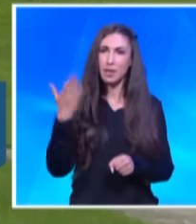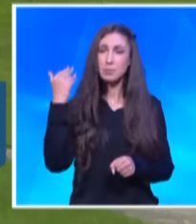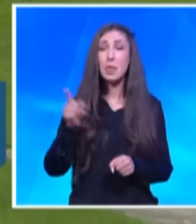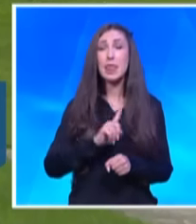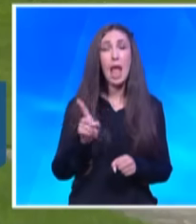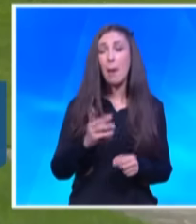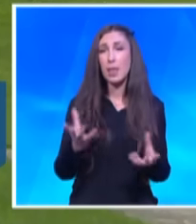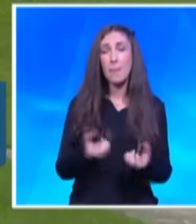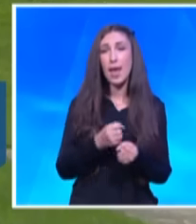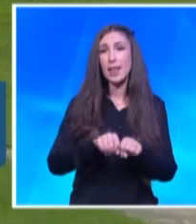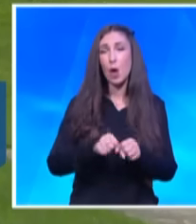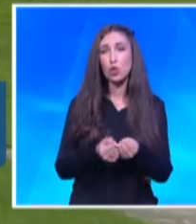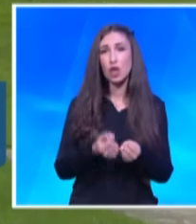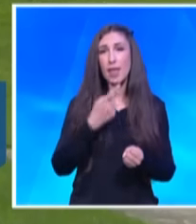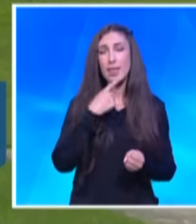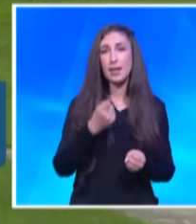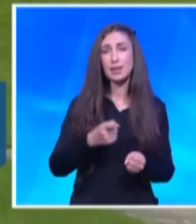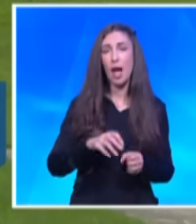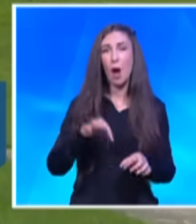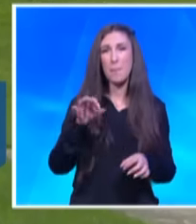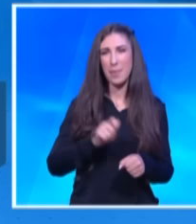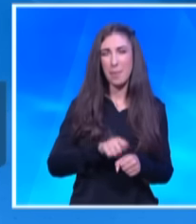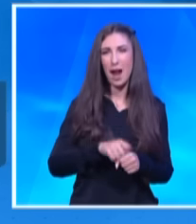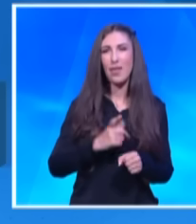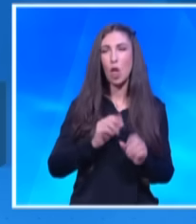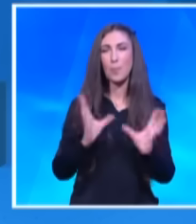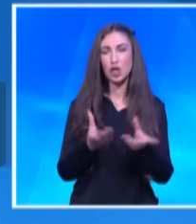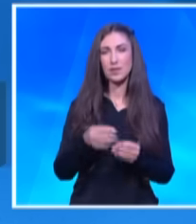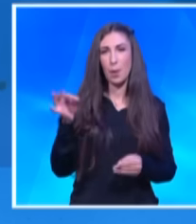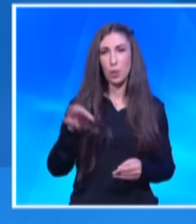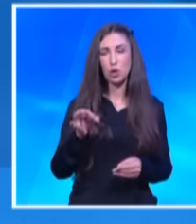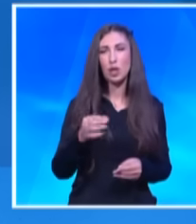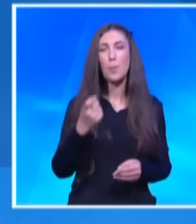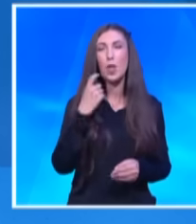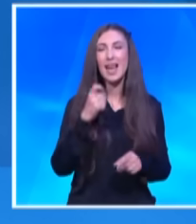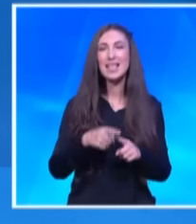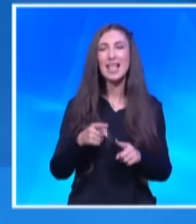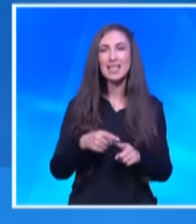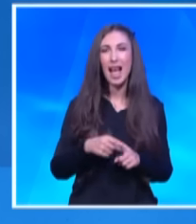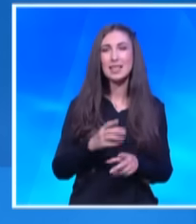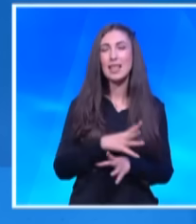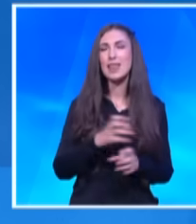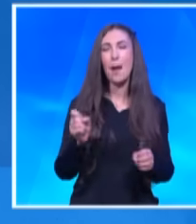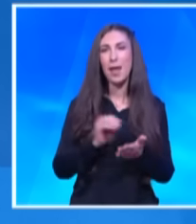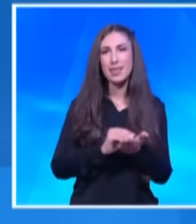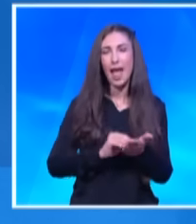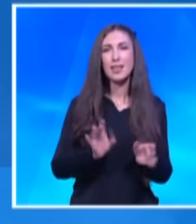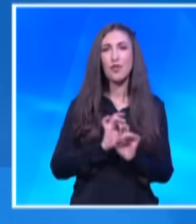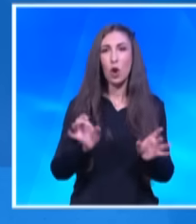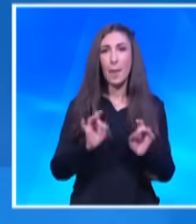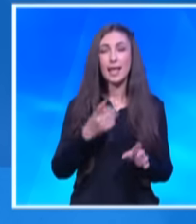установени нарушения при провеждането на обществената поръчка. Булгартрансгаз ЕАД не разполага с данни и информация